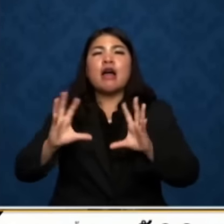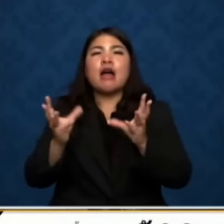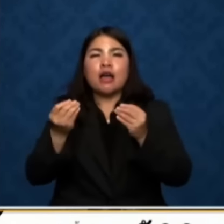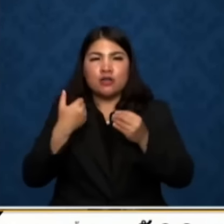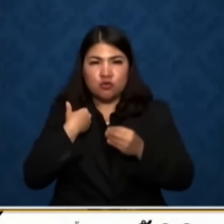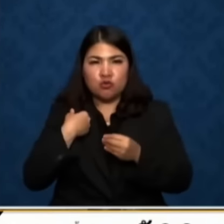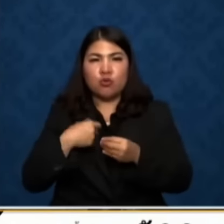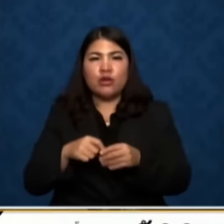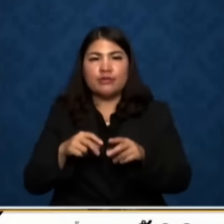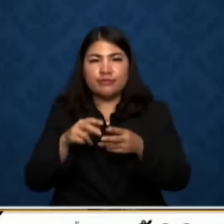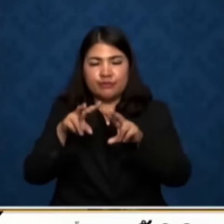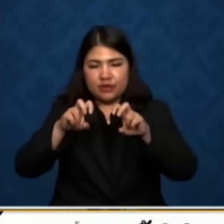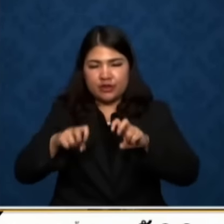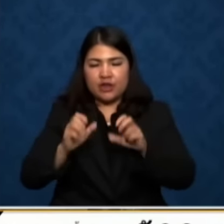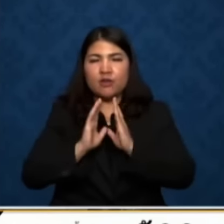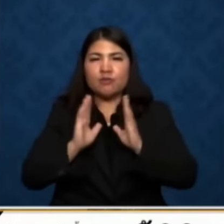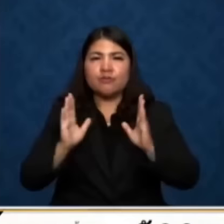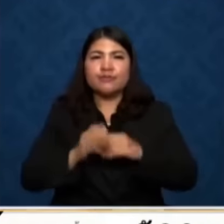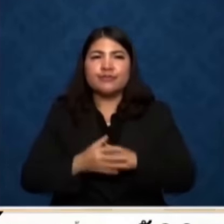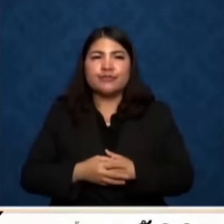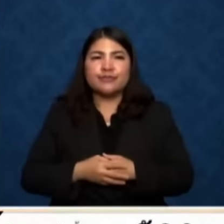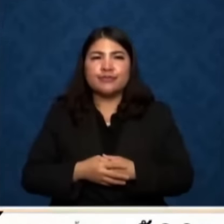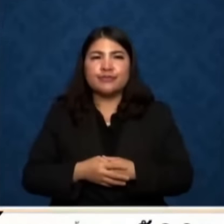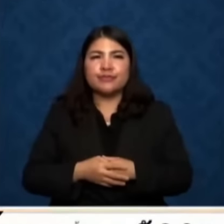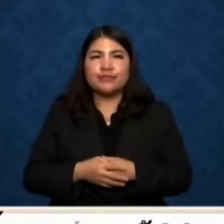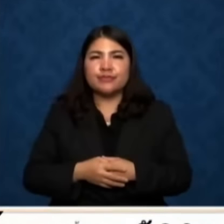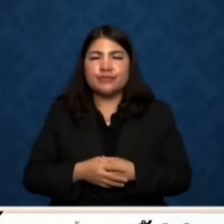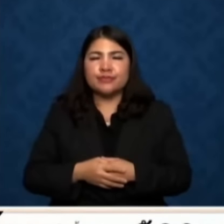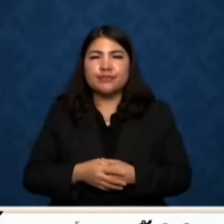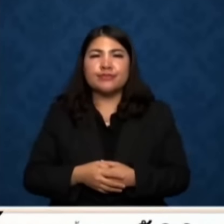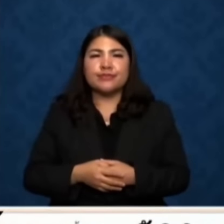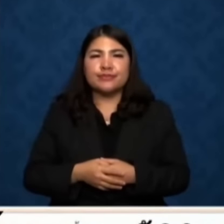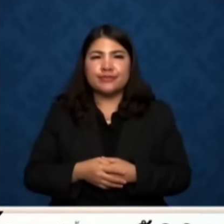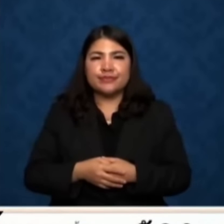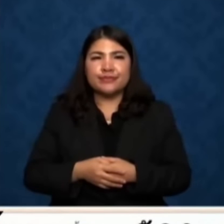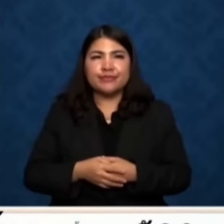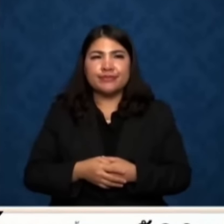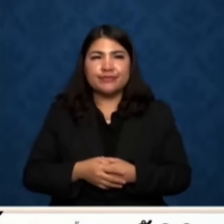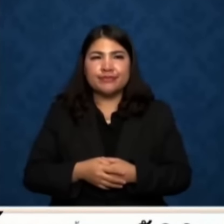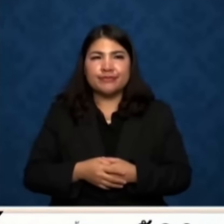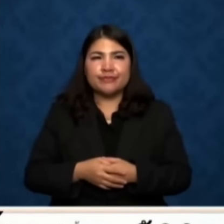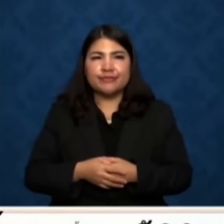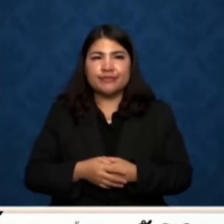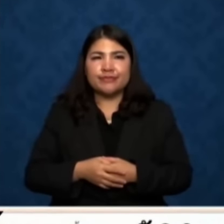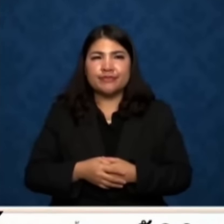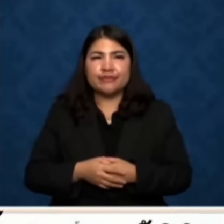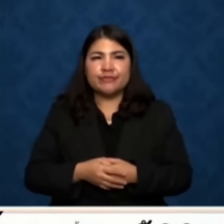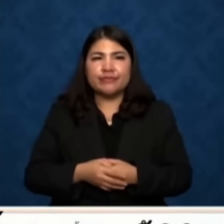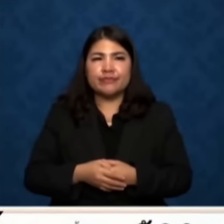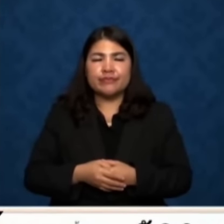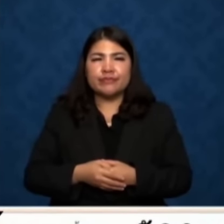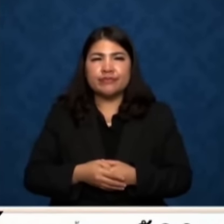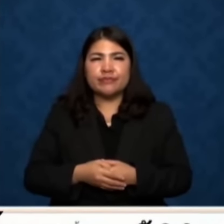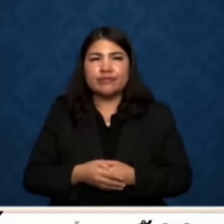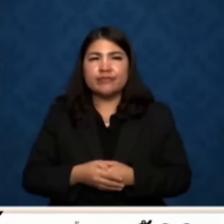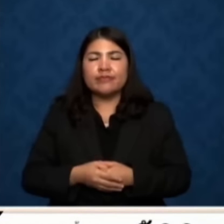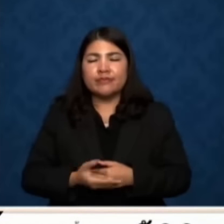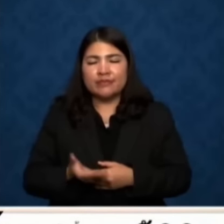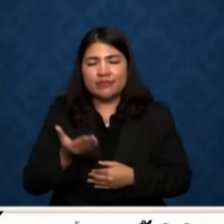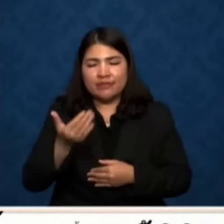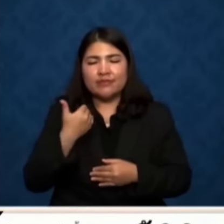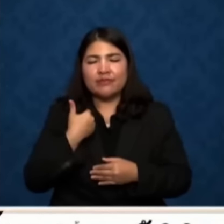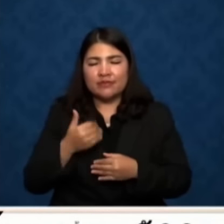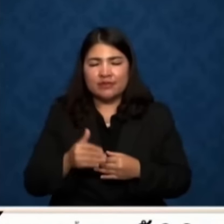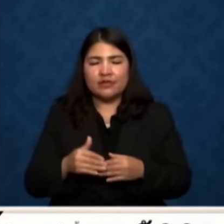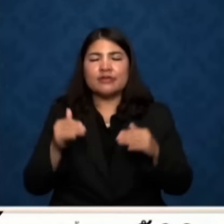ช่วยวินิจฉัยด้วยนะคะขอบคุณค่ะ ครับก็ผมคิดว่าท่านมีสิทธิ์ที่จะไม่เห็นด้วยในเนื้อหา